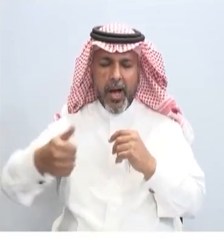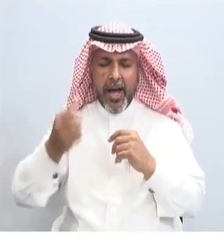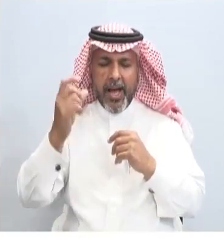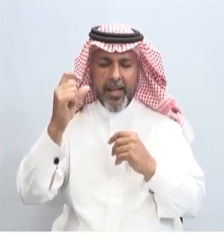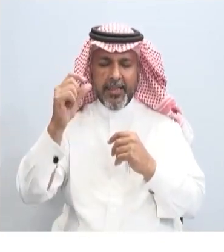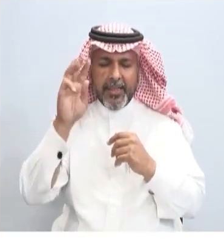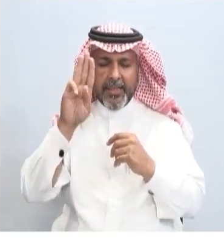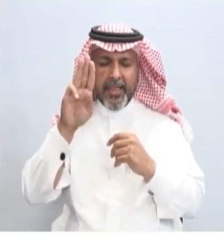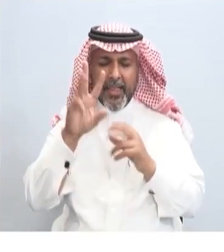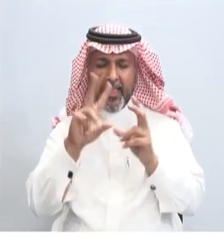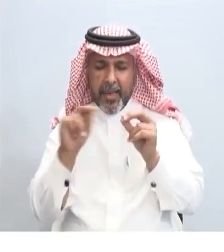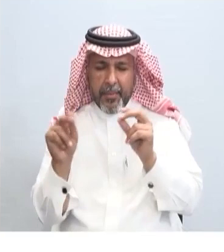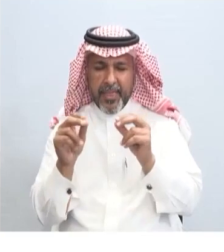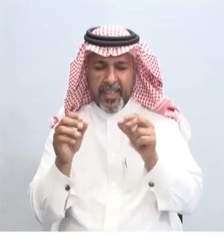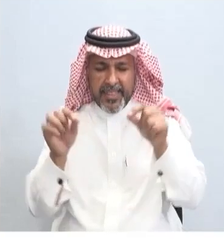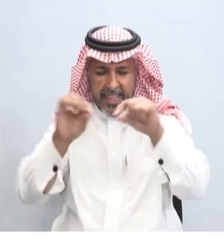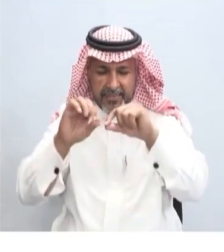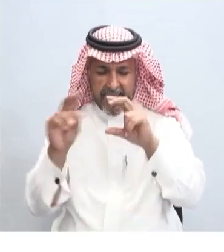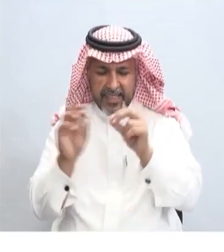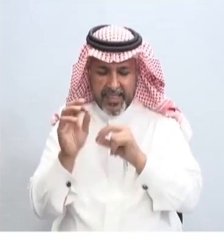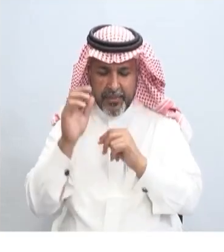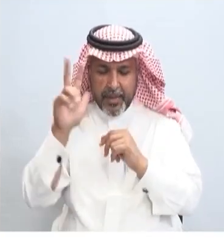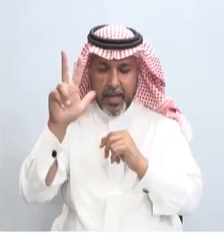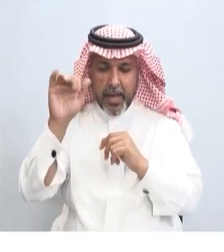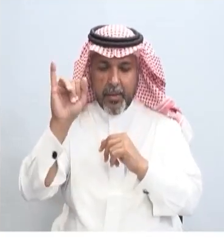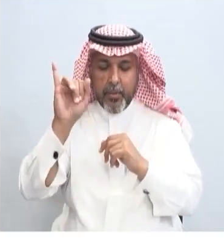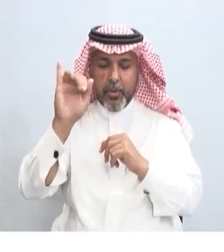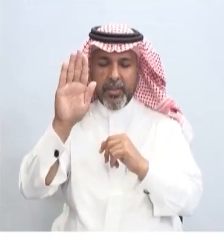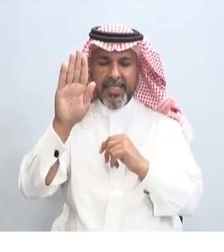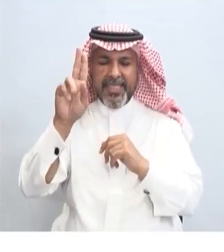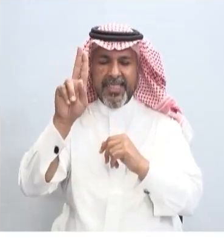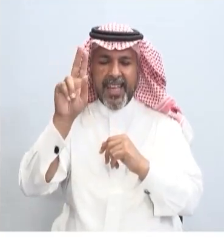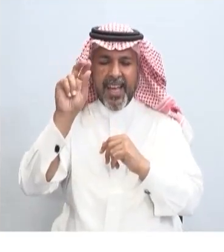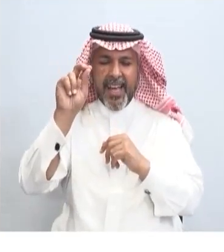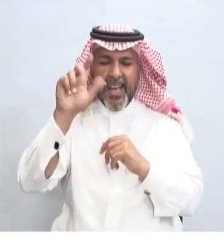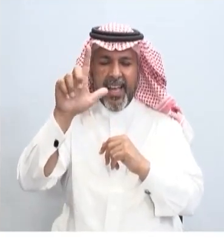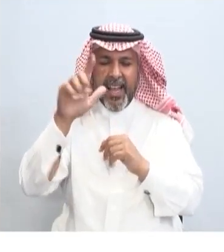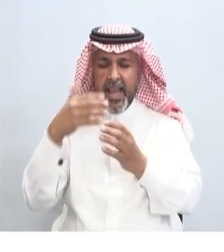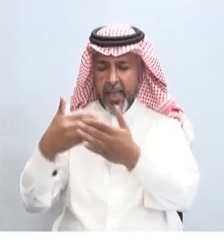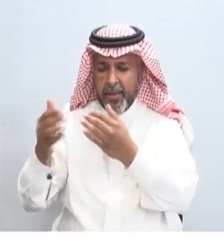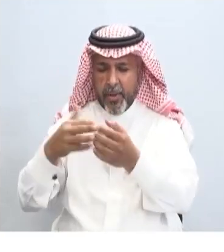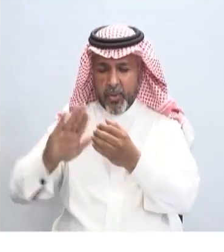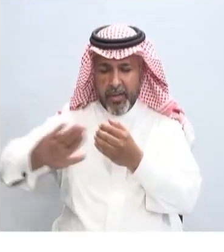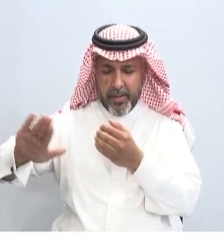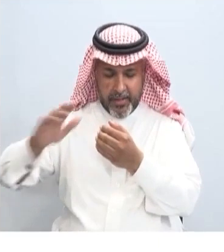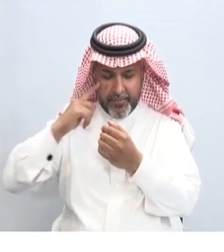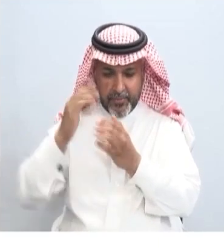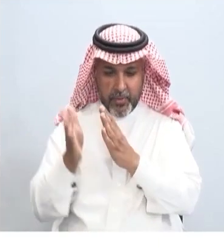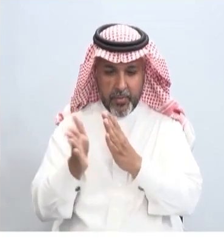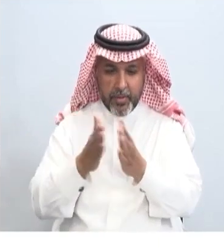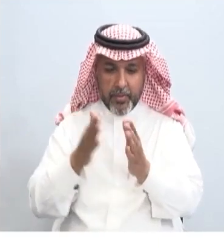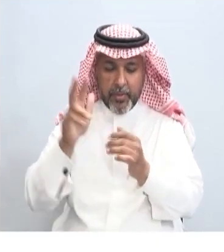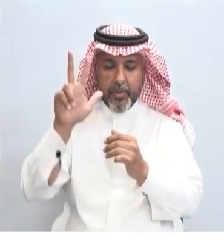ونتكلم عن الاحتمال المشروط ثم ناخذ الحوادث المتنافيه وغير المتنافيه ثم ناخذ احتمال الحادثه